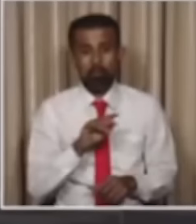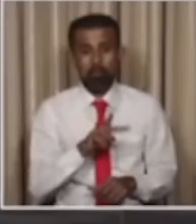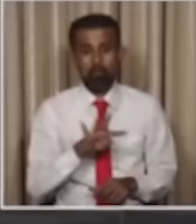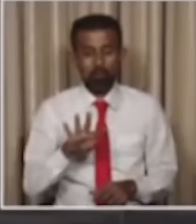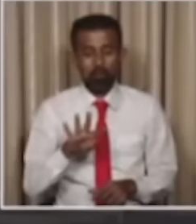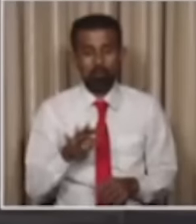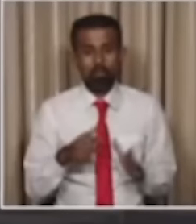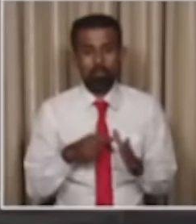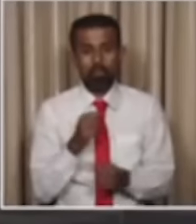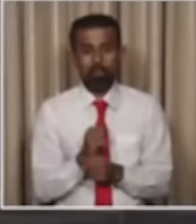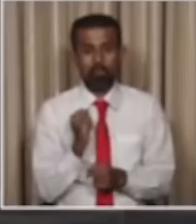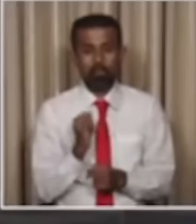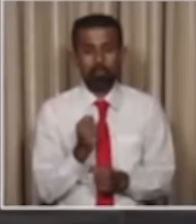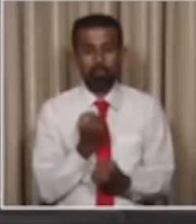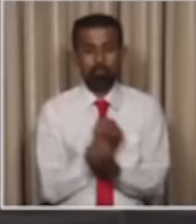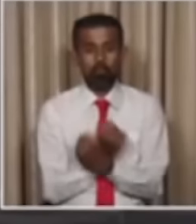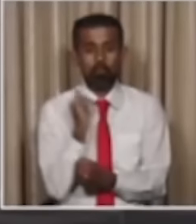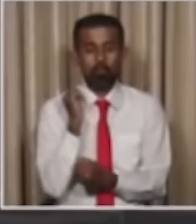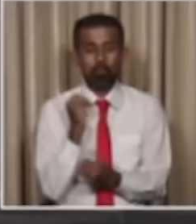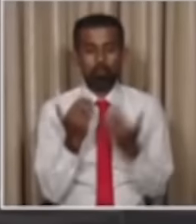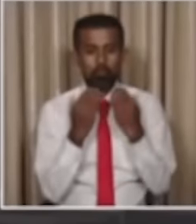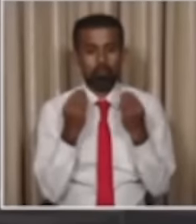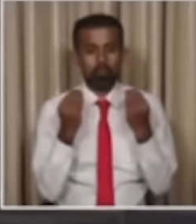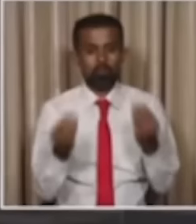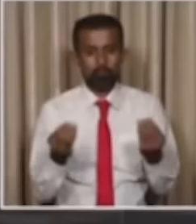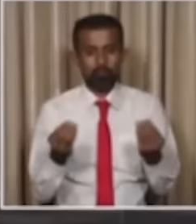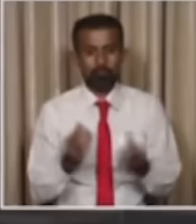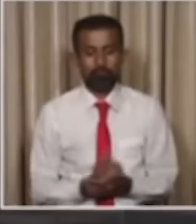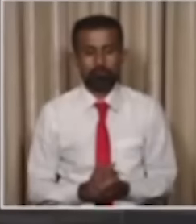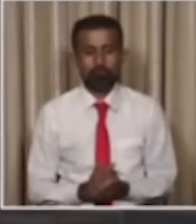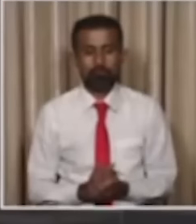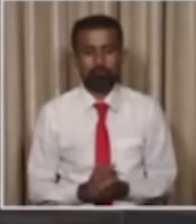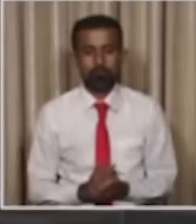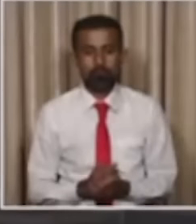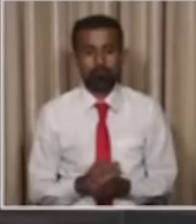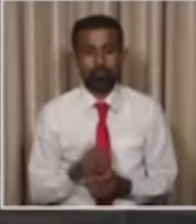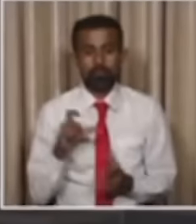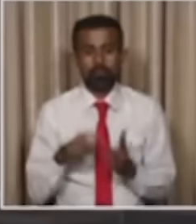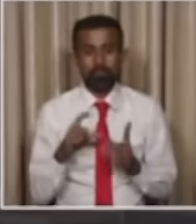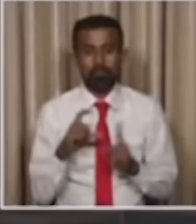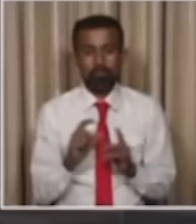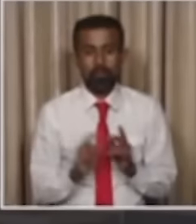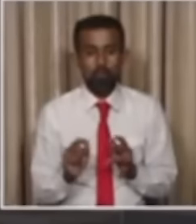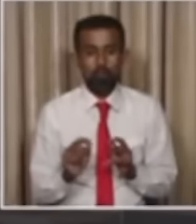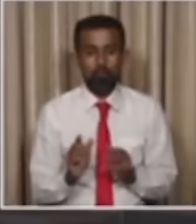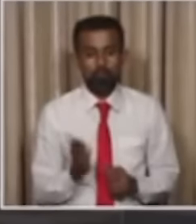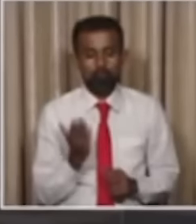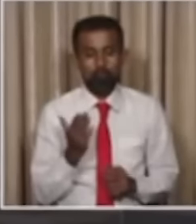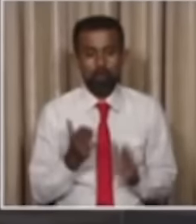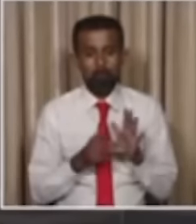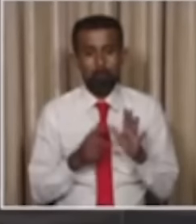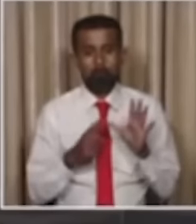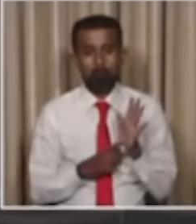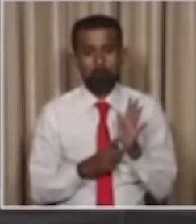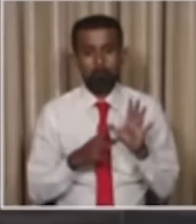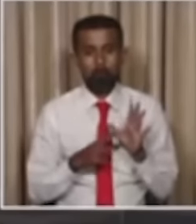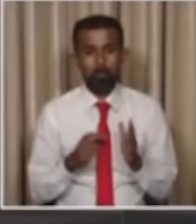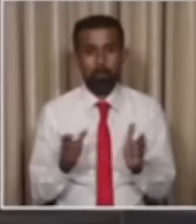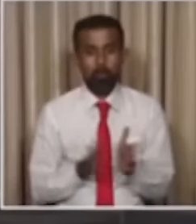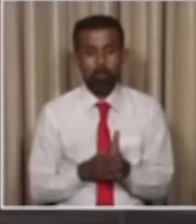2019/06/24 නීතිපතිතුමා විසින් පොලිස්පතිතුමා වෙත උපදෙස් ලැබී ඇත. ඒ අනුව අපරාධ පරීක්ෂණ දෙපාර්තමේන්තුව විසින් මලල්ගොඩ කමිටු